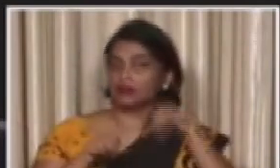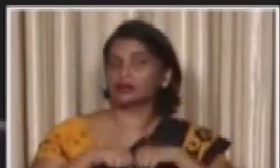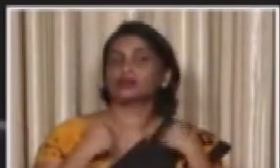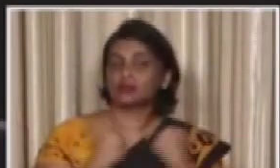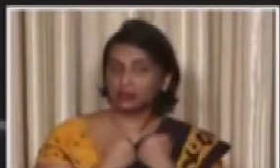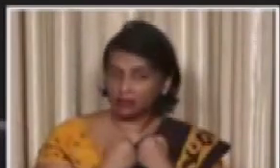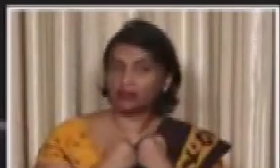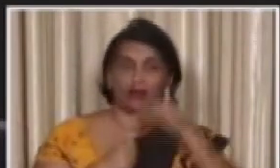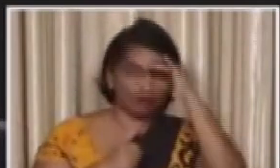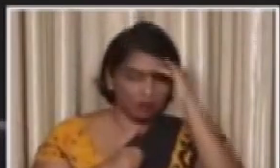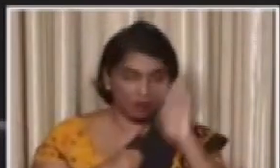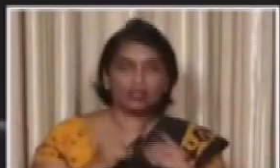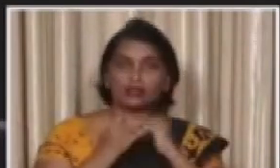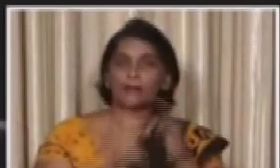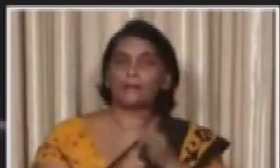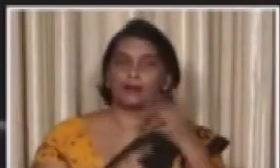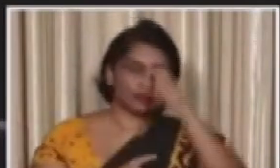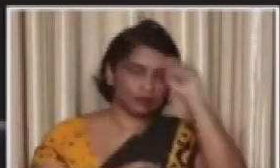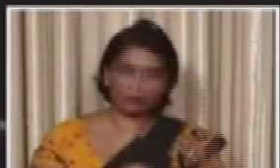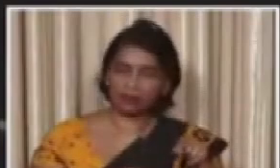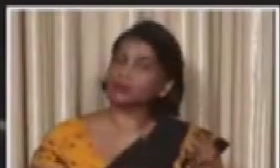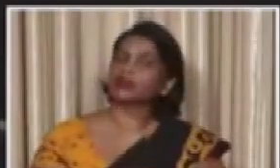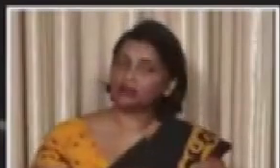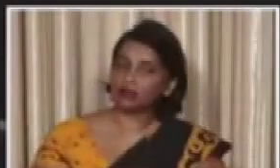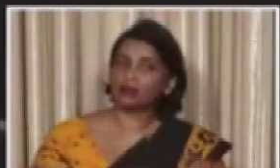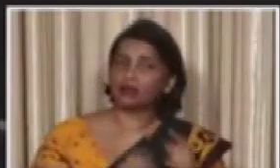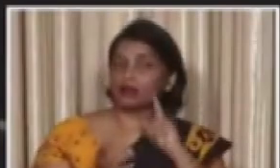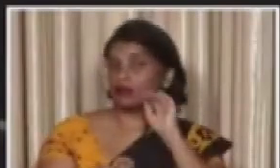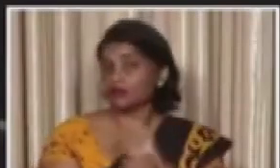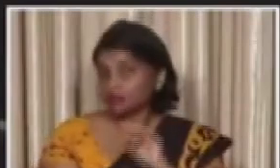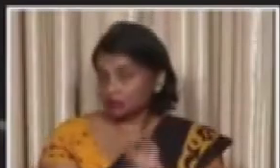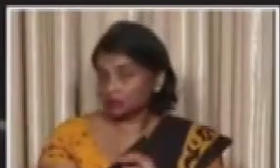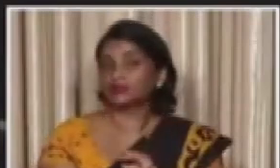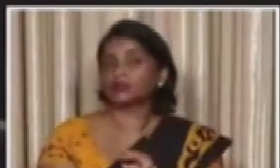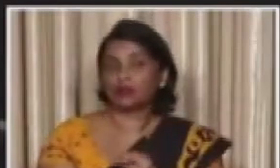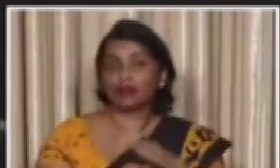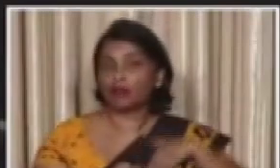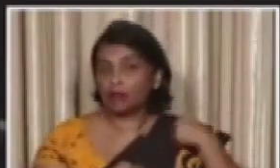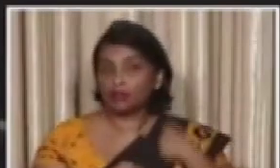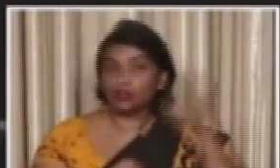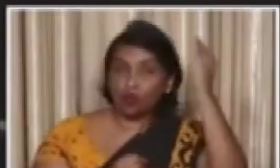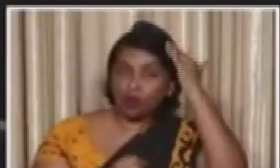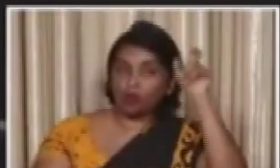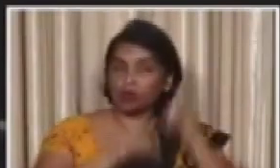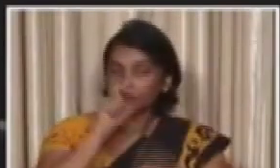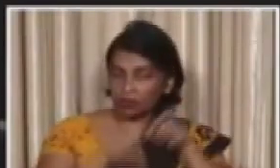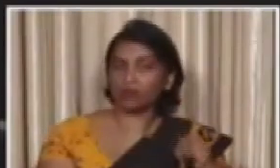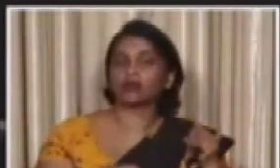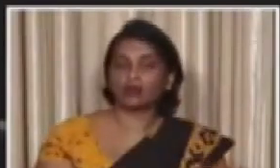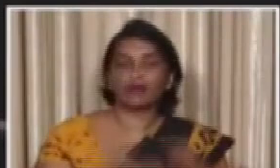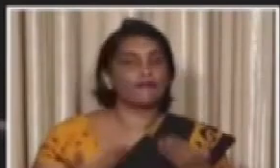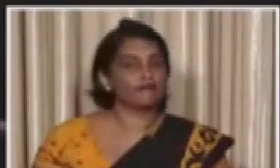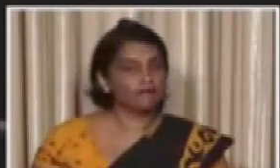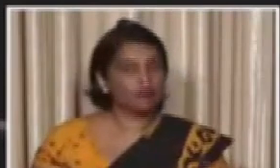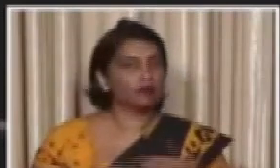බලවේගෙත් නායකයා වූ සජිත් ප්‍රේමදාස මැතිතුමාගෙත් ආරක්ෂා කරගත් මුල් සමාජිකයින් පිරිසට